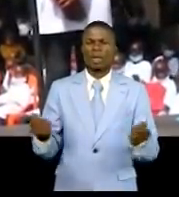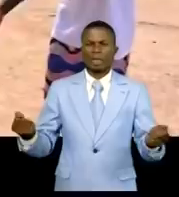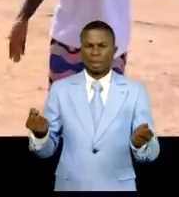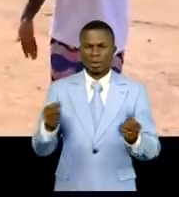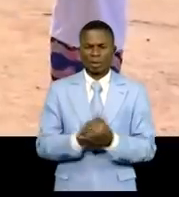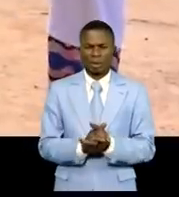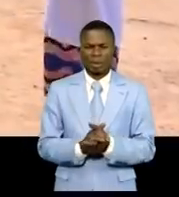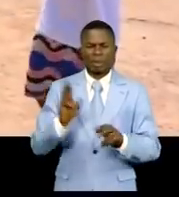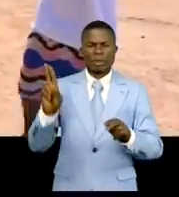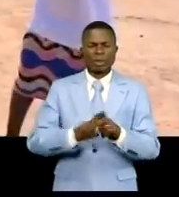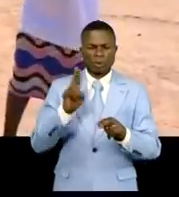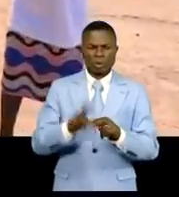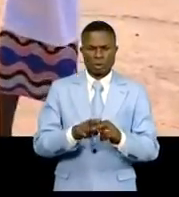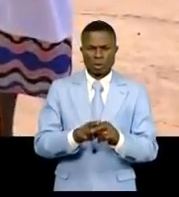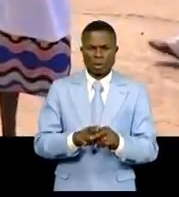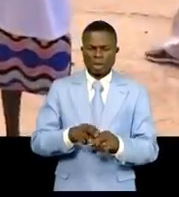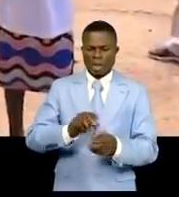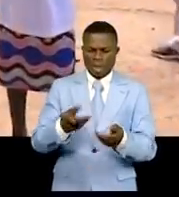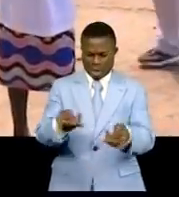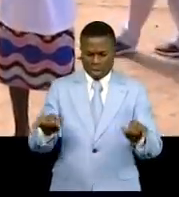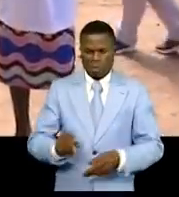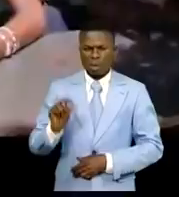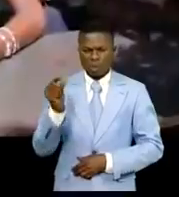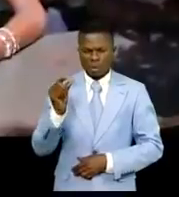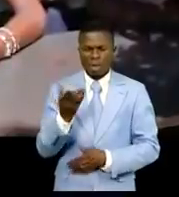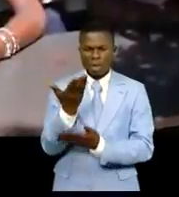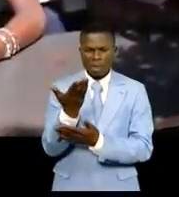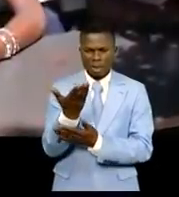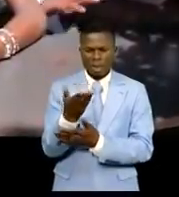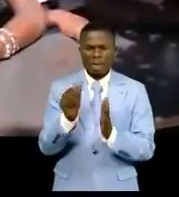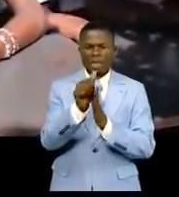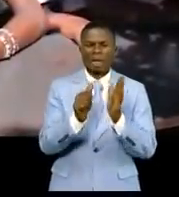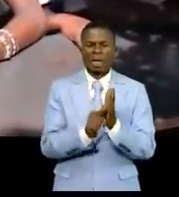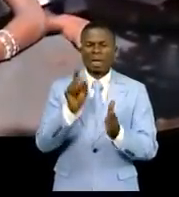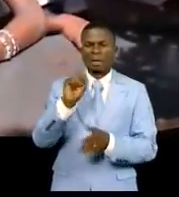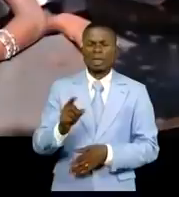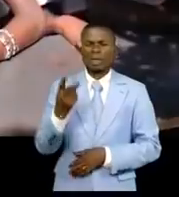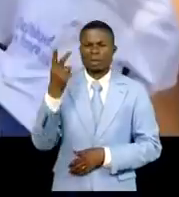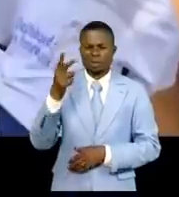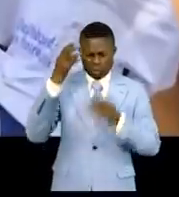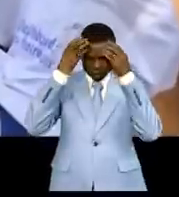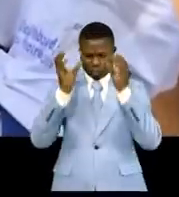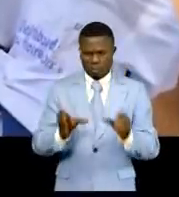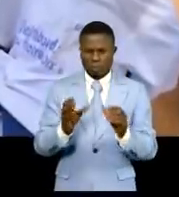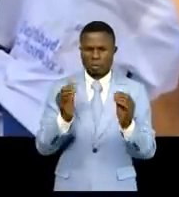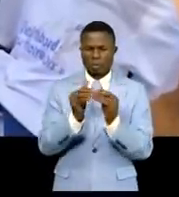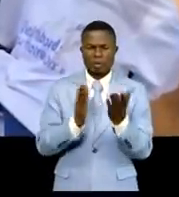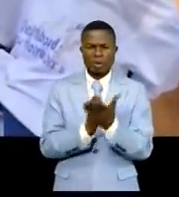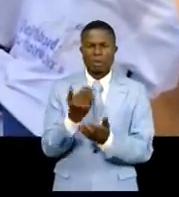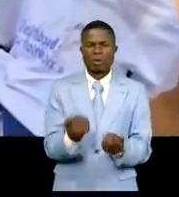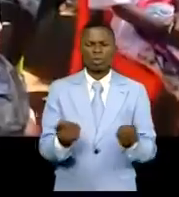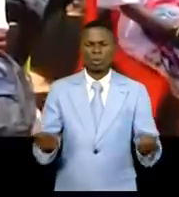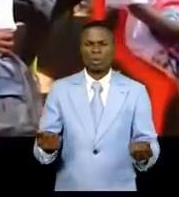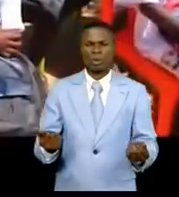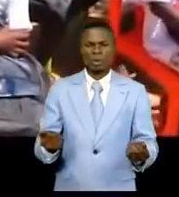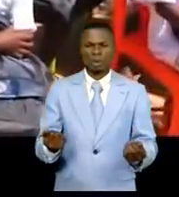de leur exploitation dans les carrières des mines et appellent au respect de l'article 32 de la Convention relative aux droits de l'enfant,